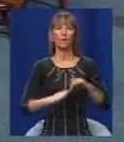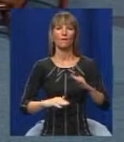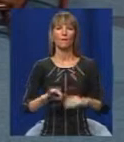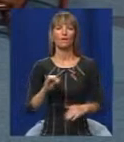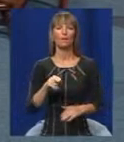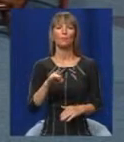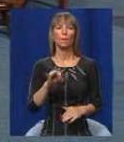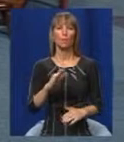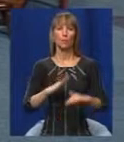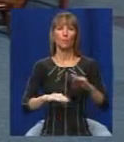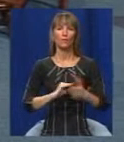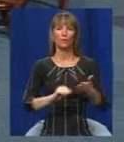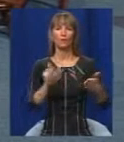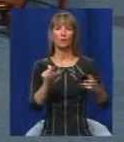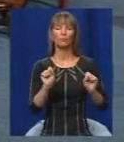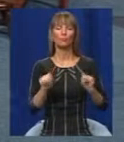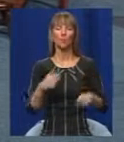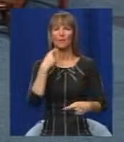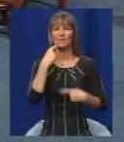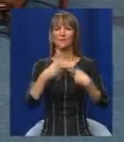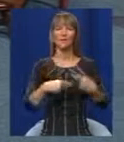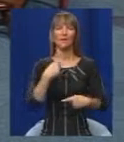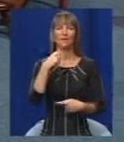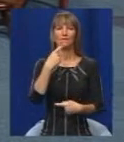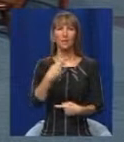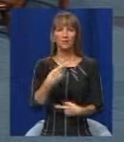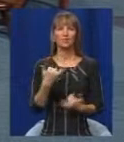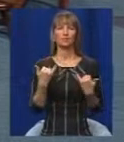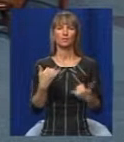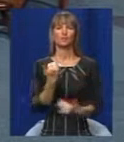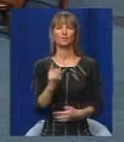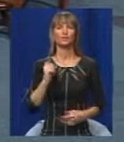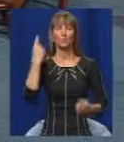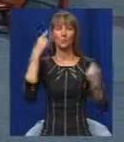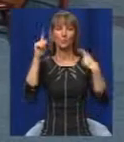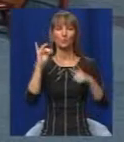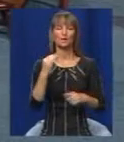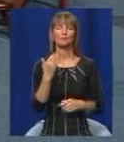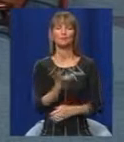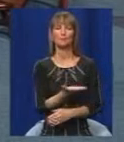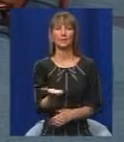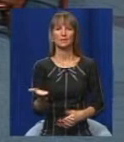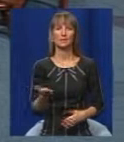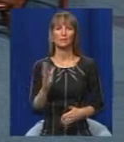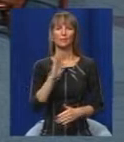про професію журналіста можна говорити вічно. Ну, а далі вас чекає мультфільм, і ми з вами